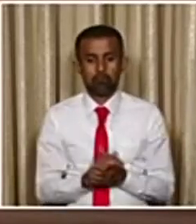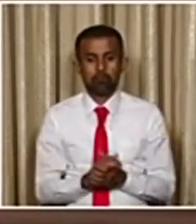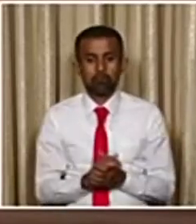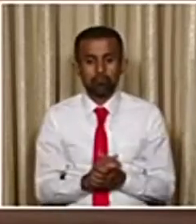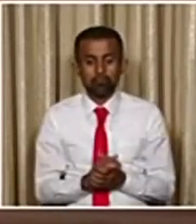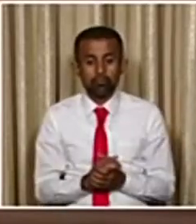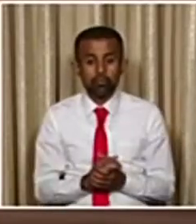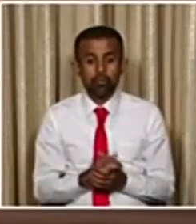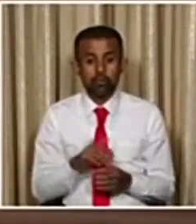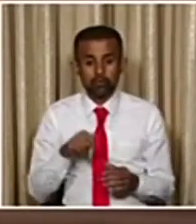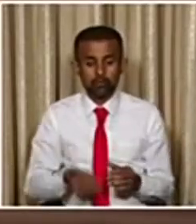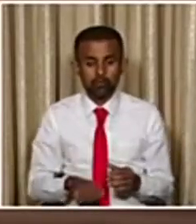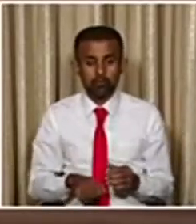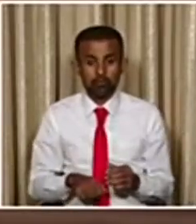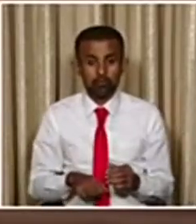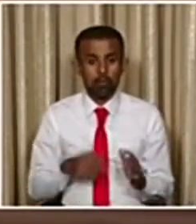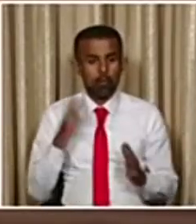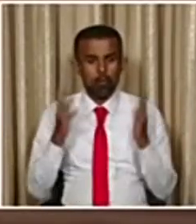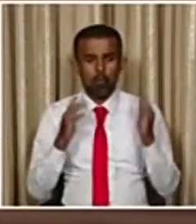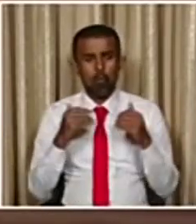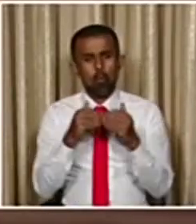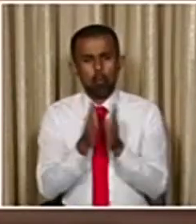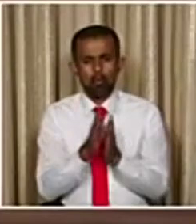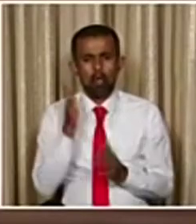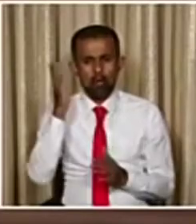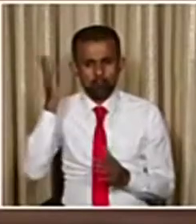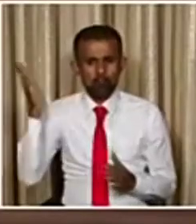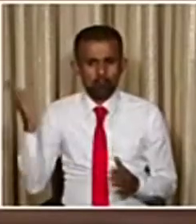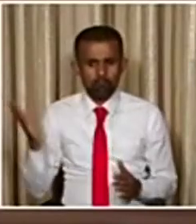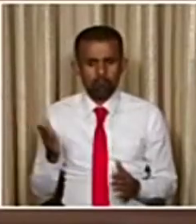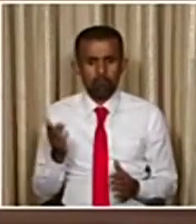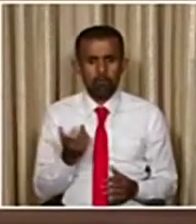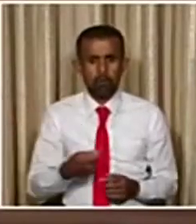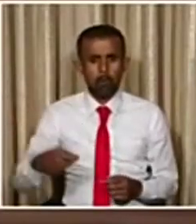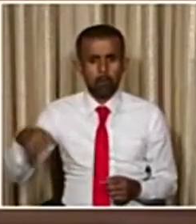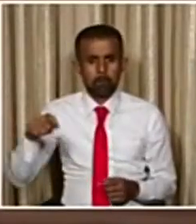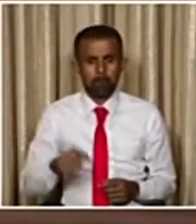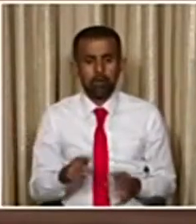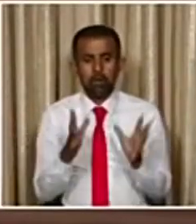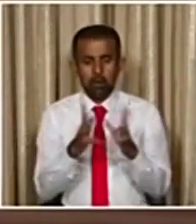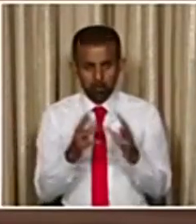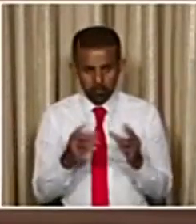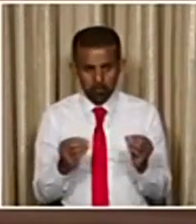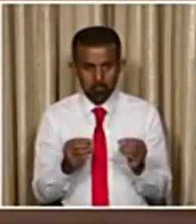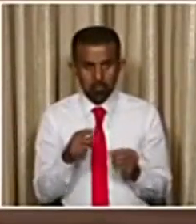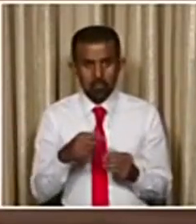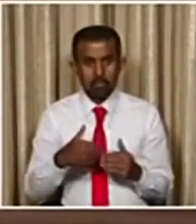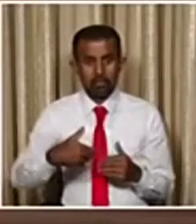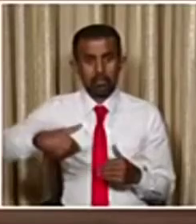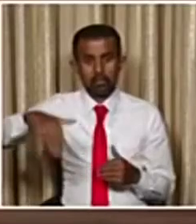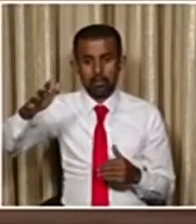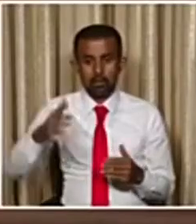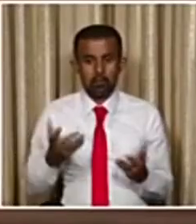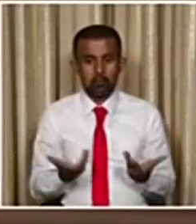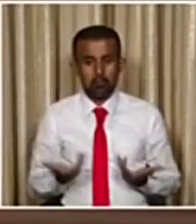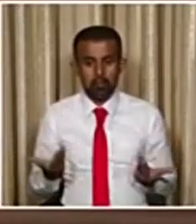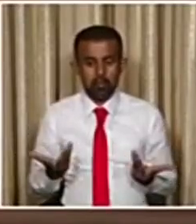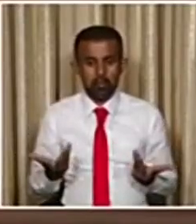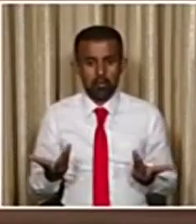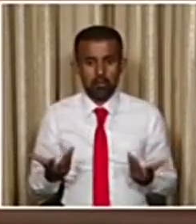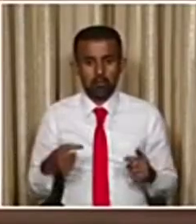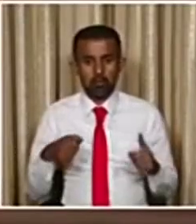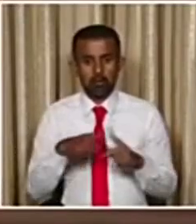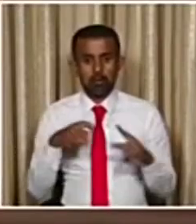ඩියුටි ෆ්‍රී කියන සංකල්පේ ලෝකේ ඕනෙම තැනක තියෙනවා. මේකේ මිලදී ගන්නා බාණ්ඩ එතනින් එළියට අරගෙන එන්න බෑ.